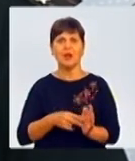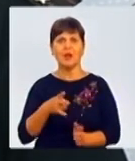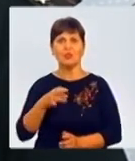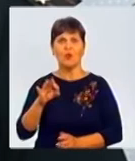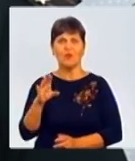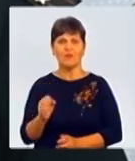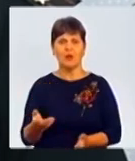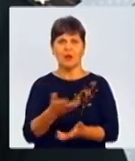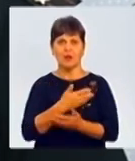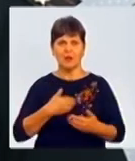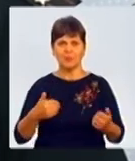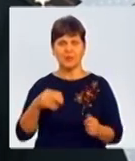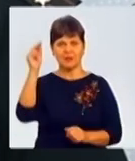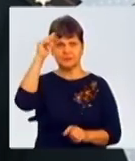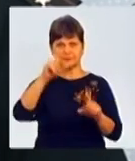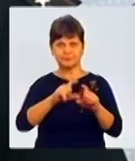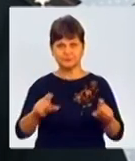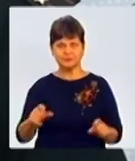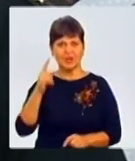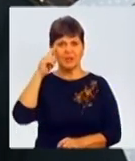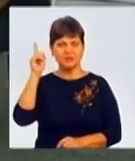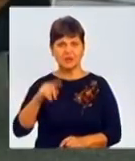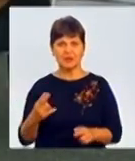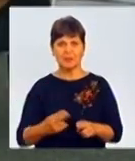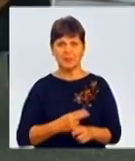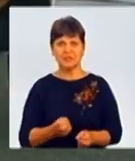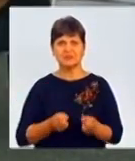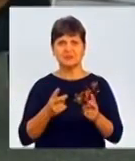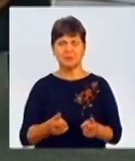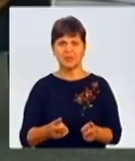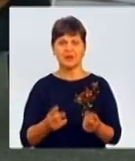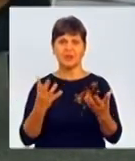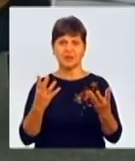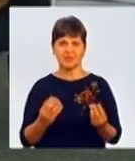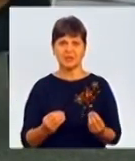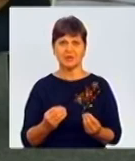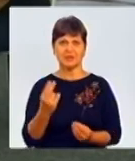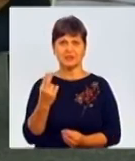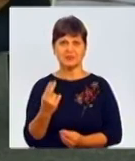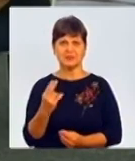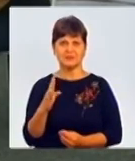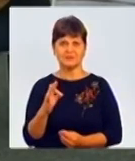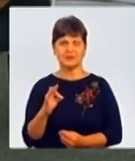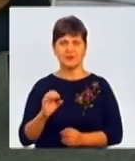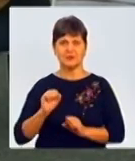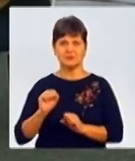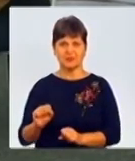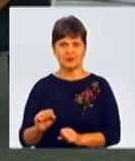проводимо в школах тижні знань безпеки життя, дні цивільного захисту. Дітям під